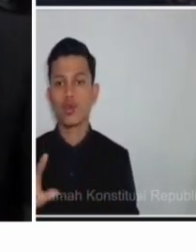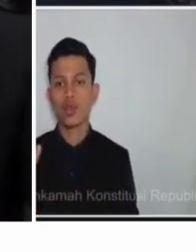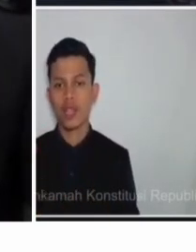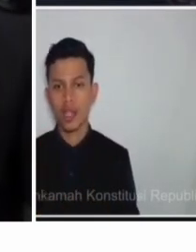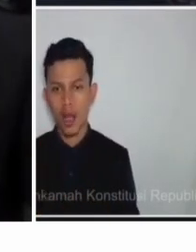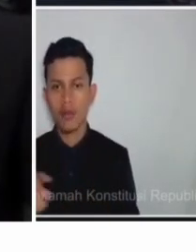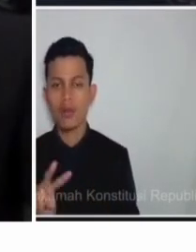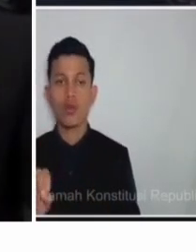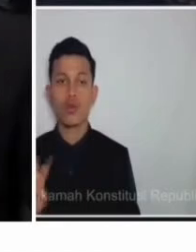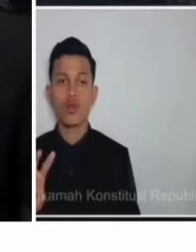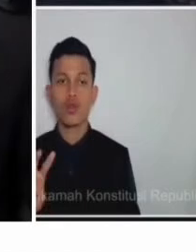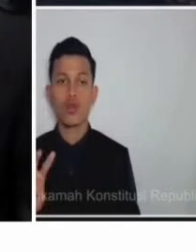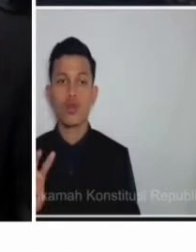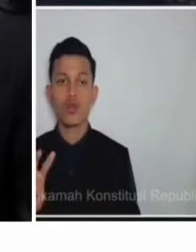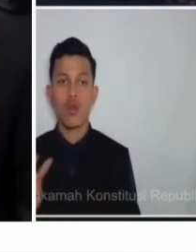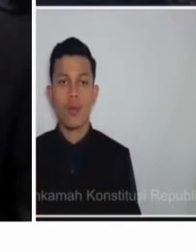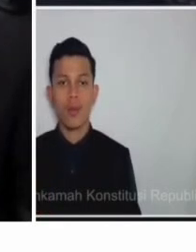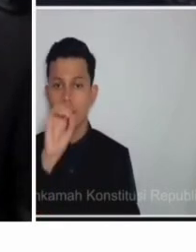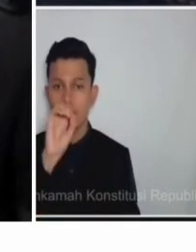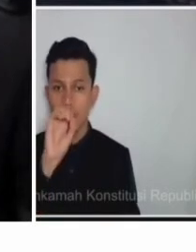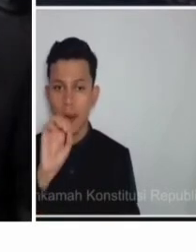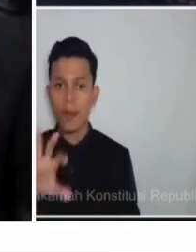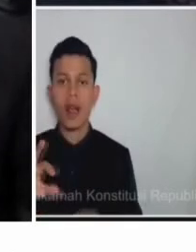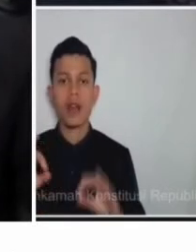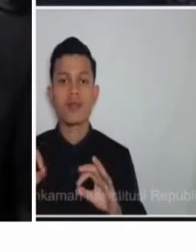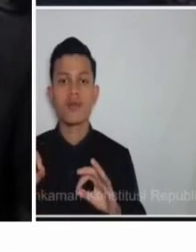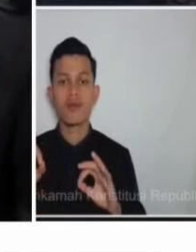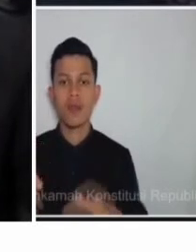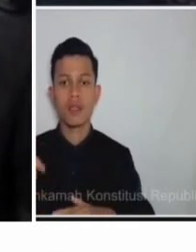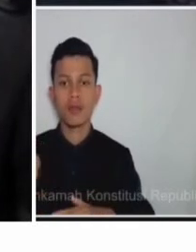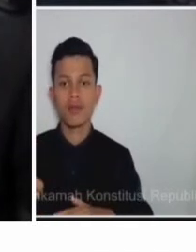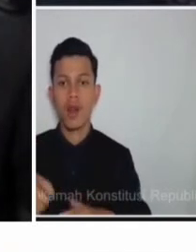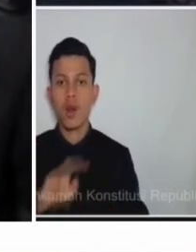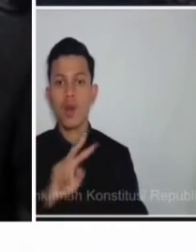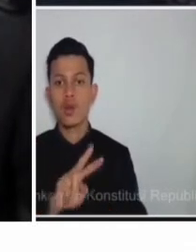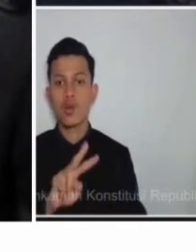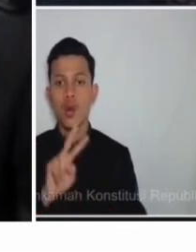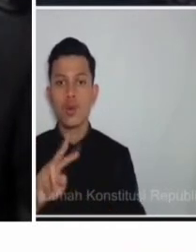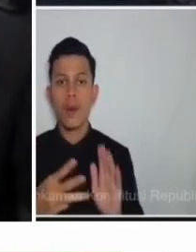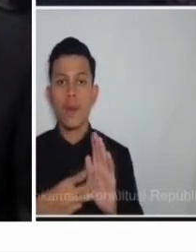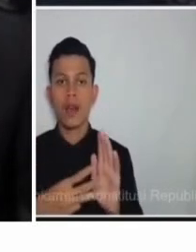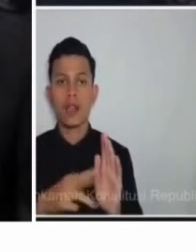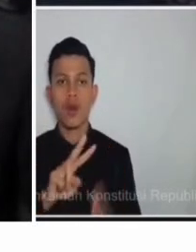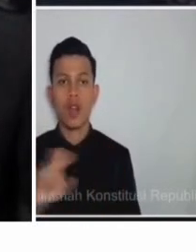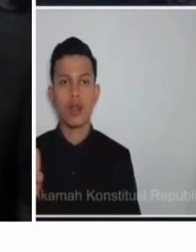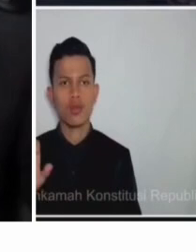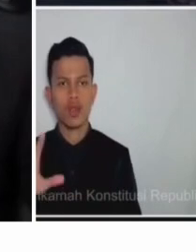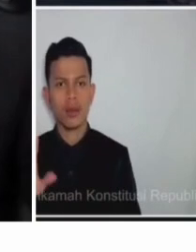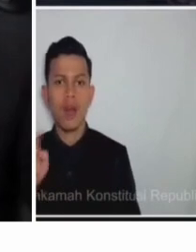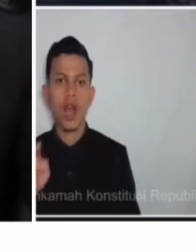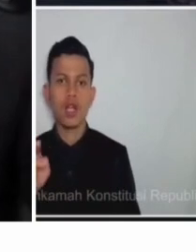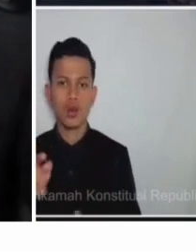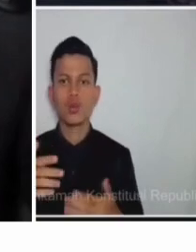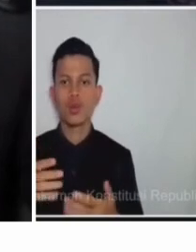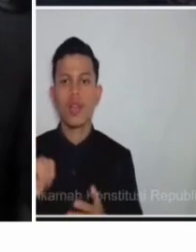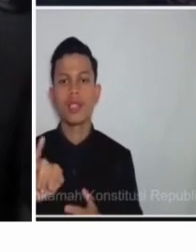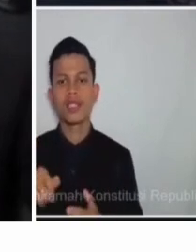dan di dalam penjelasan Pasal 10 ayat 1 undang-undang MK itu dikatakan bahwa putusan MK bersifat final dan langsung